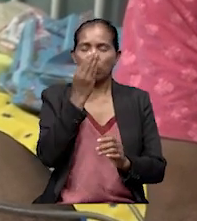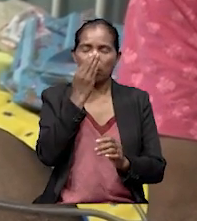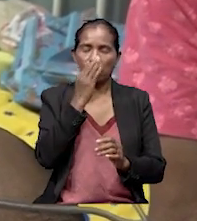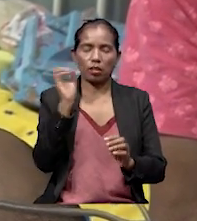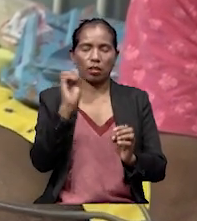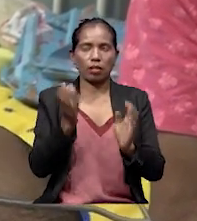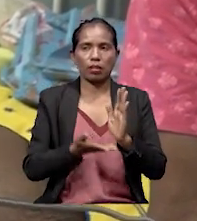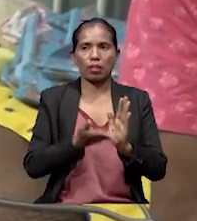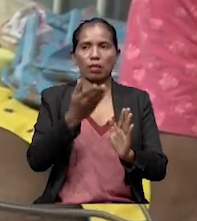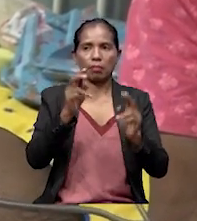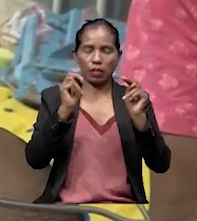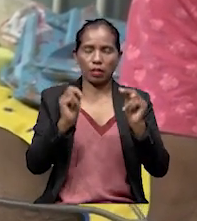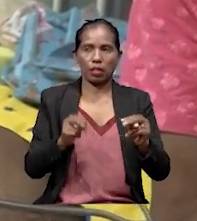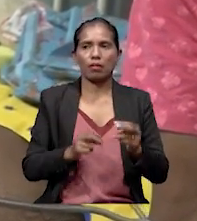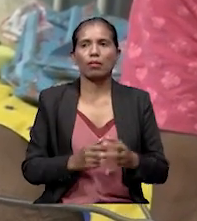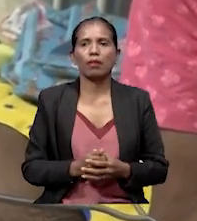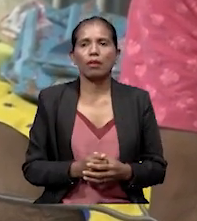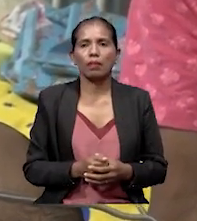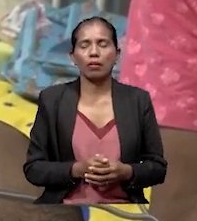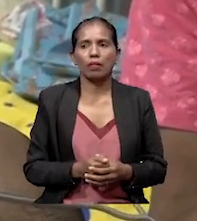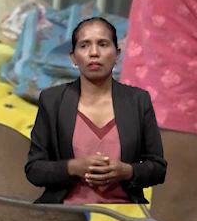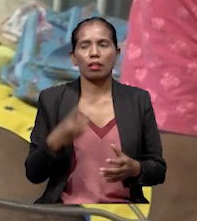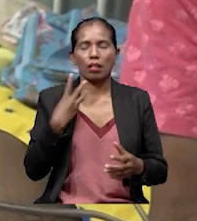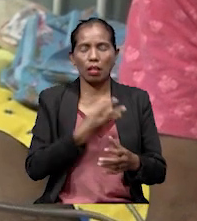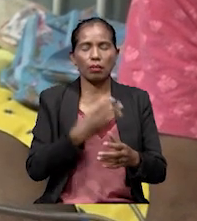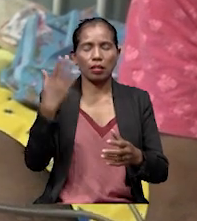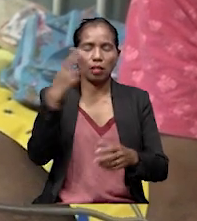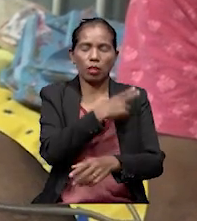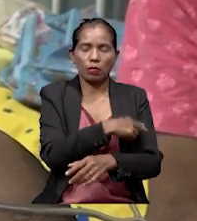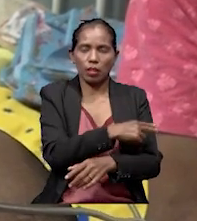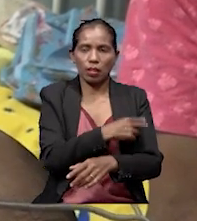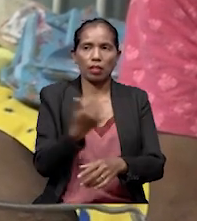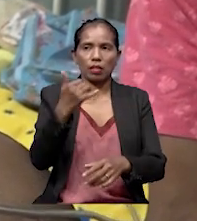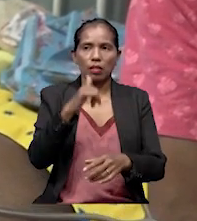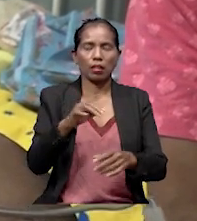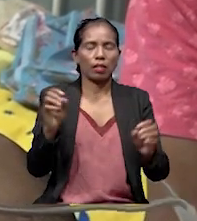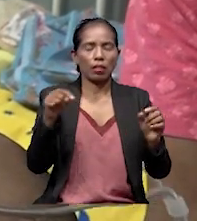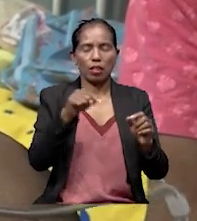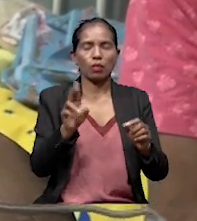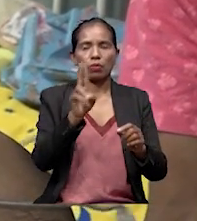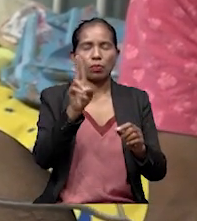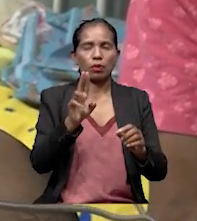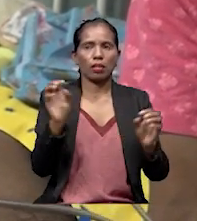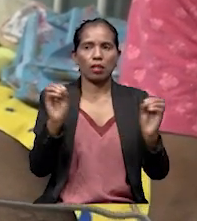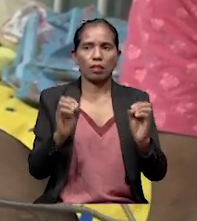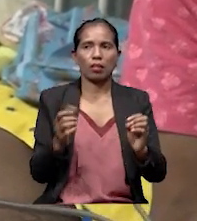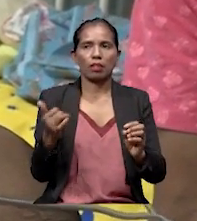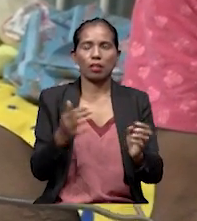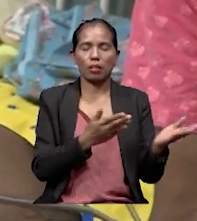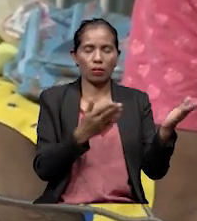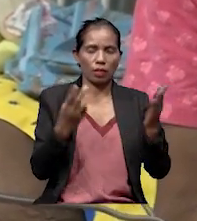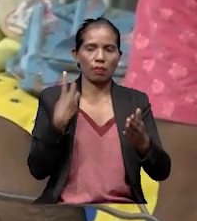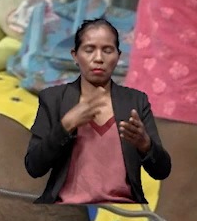Ini persis dia ni. Kami ya kayak kuli sila ni si papne lah ya. Sing, anda si rujuk selama